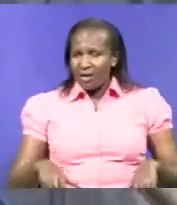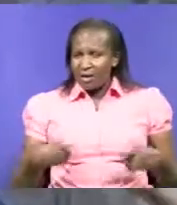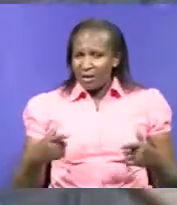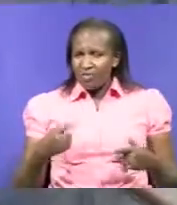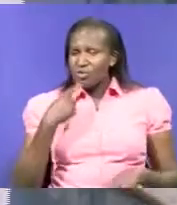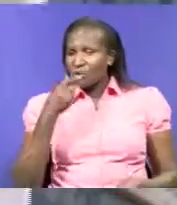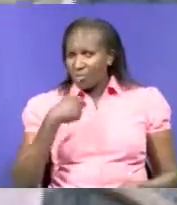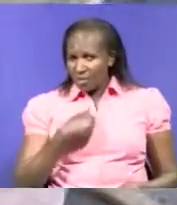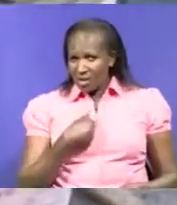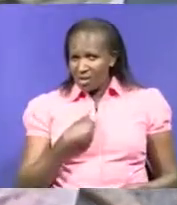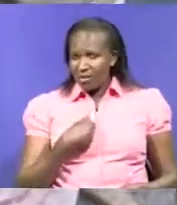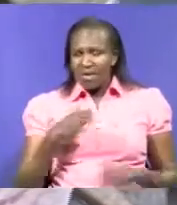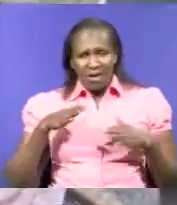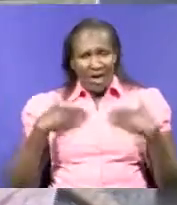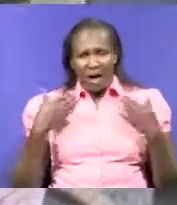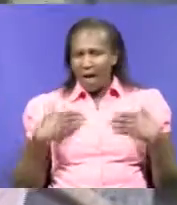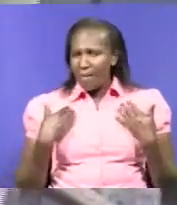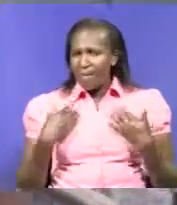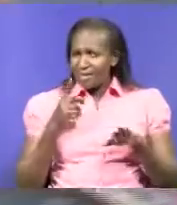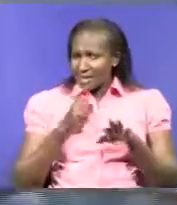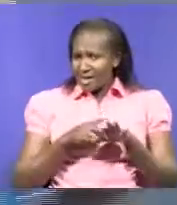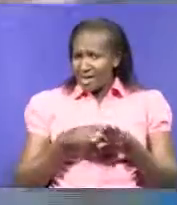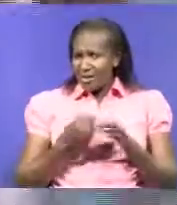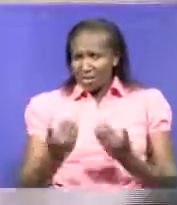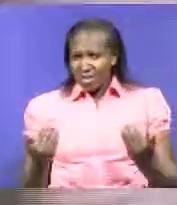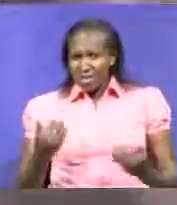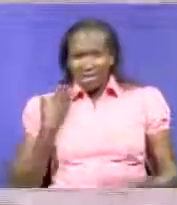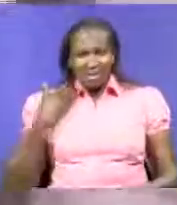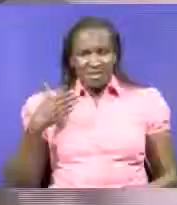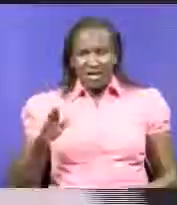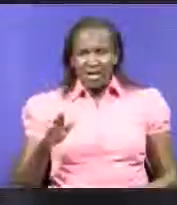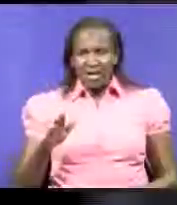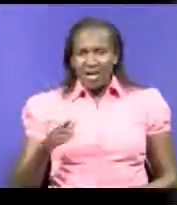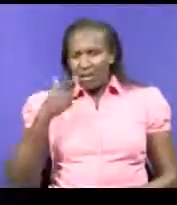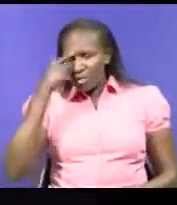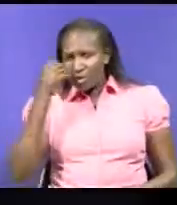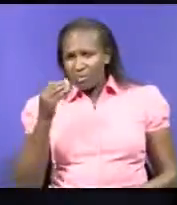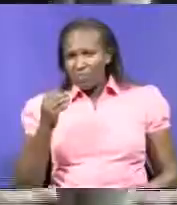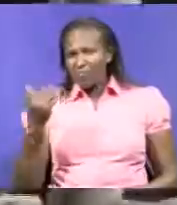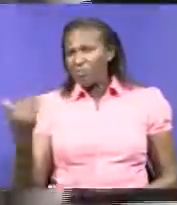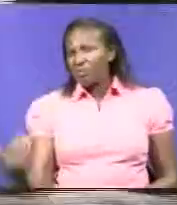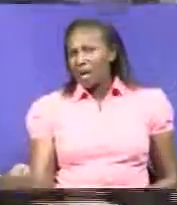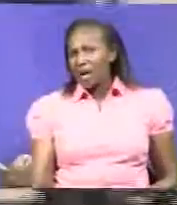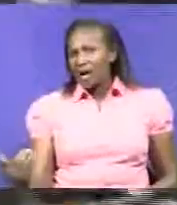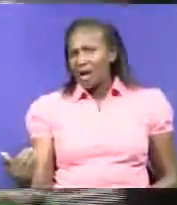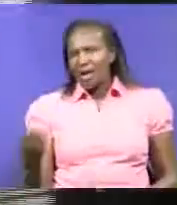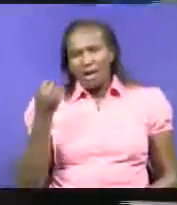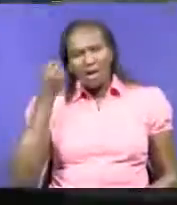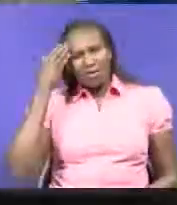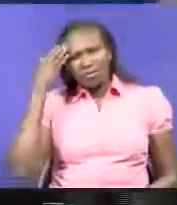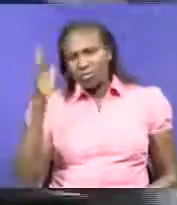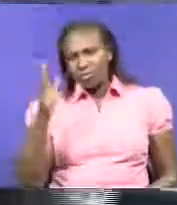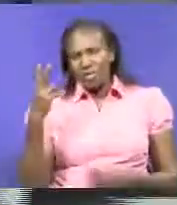Sasa mimi huwa ninafurahi tu wakati wanakataa hivyo, nasema kwa sababu wangali wadogo, hawajui majukumu